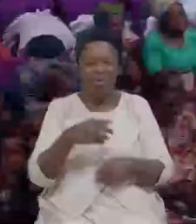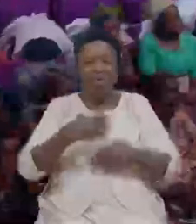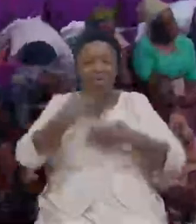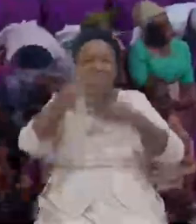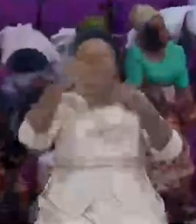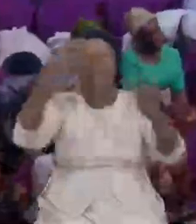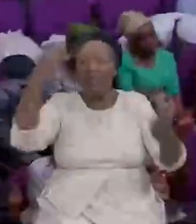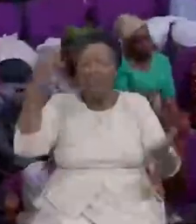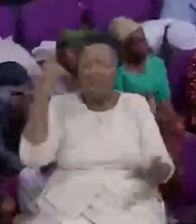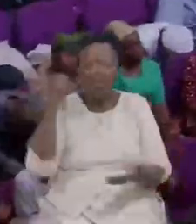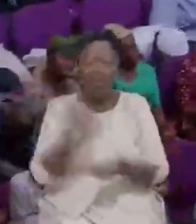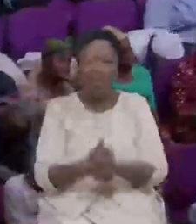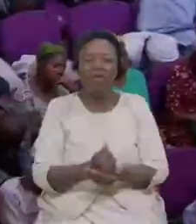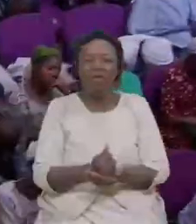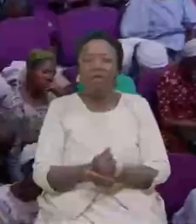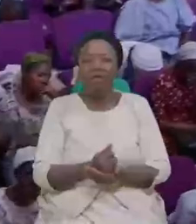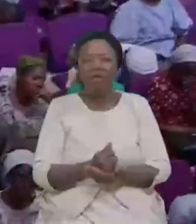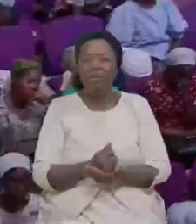Amen.